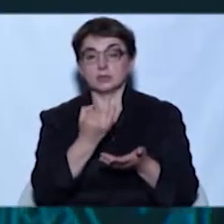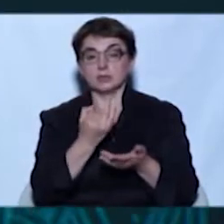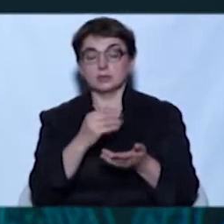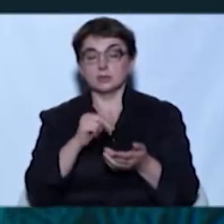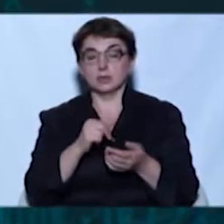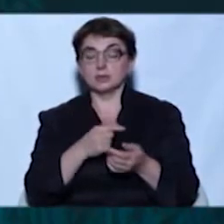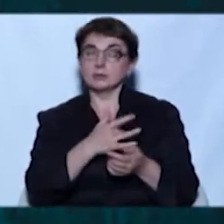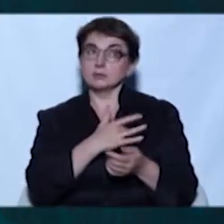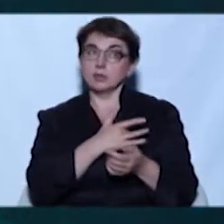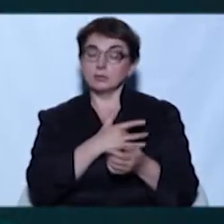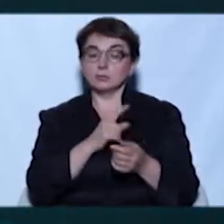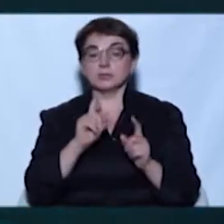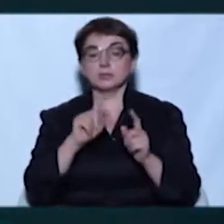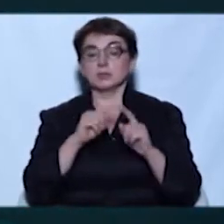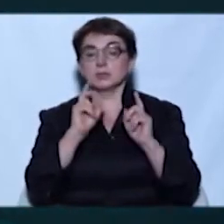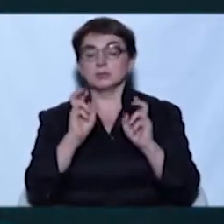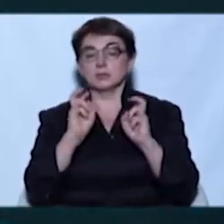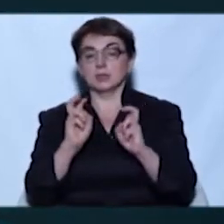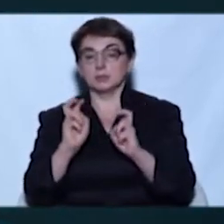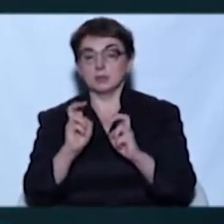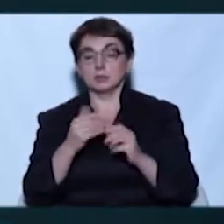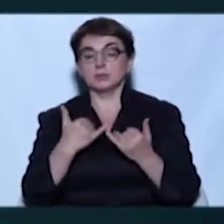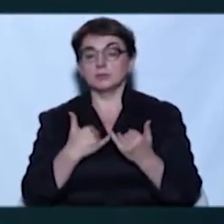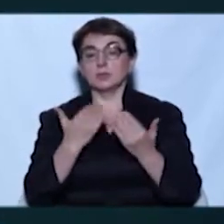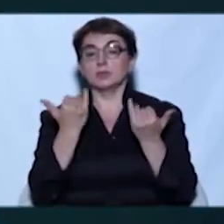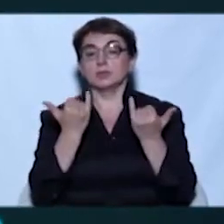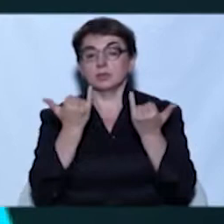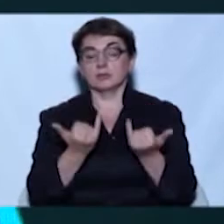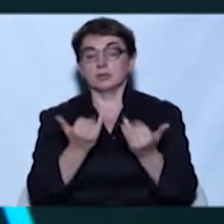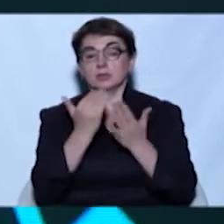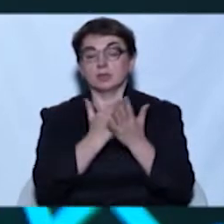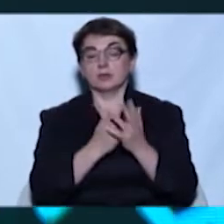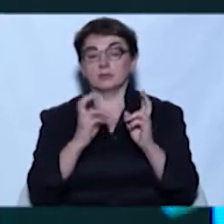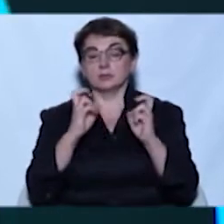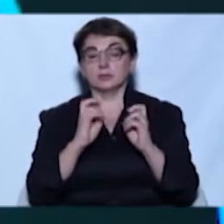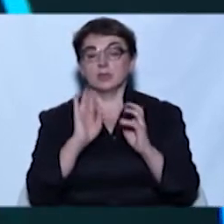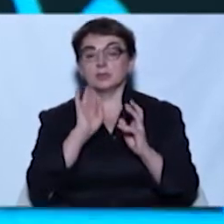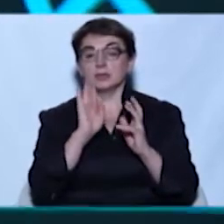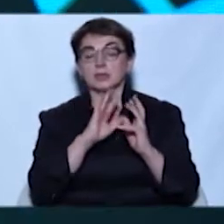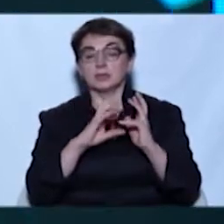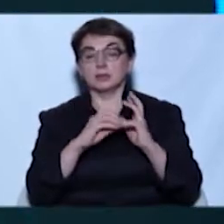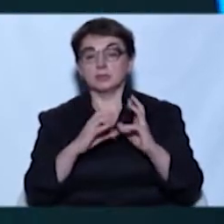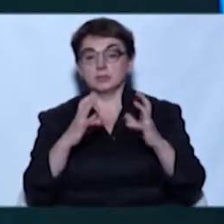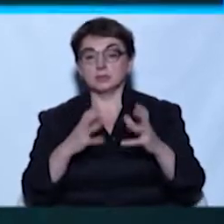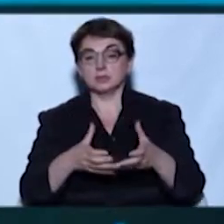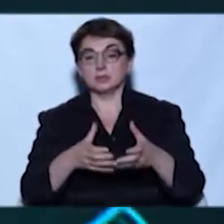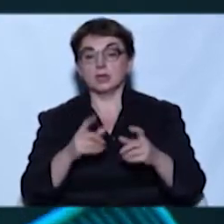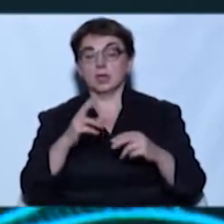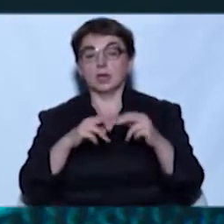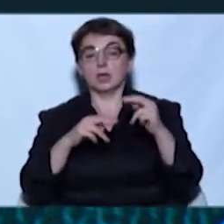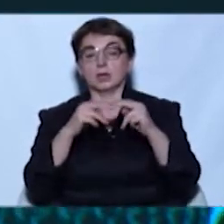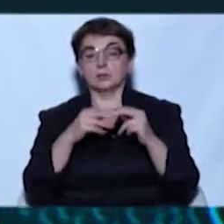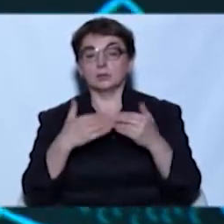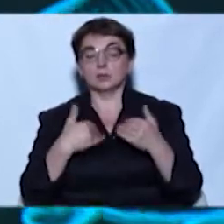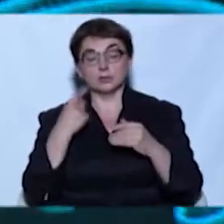და საგულისხმო საკითხები. ჩვენი დღევანდელი გაკვეთილის თემა იქნება დედამიწის აგებულება. Დღეს